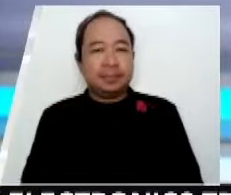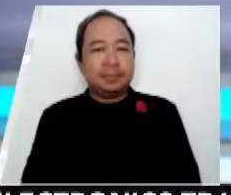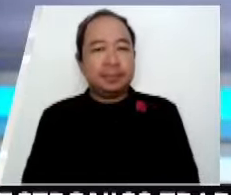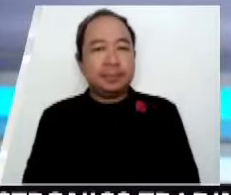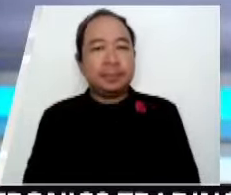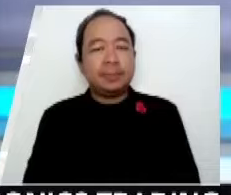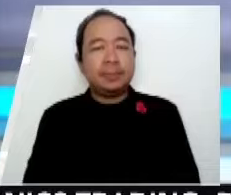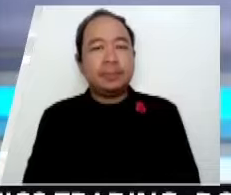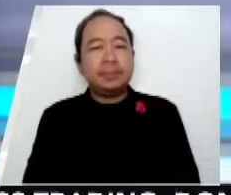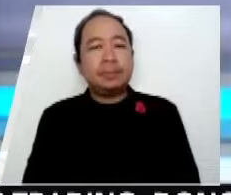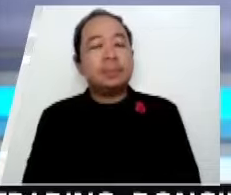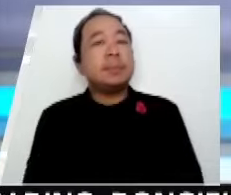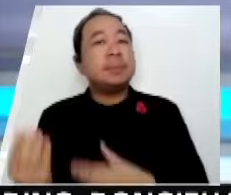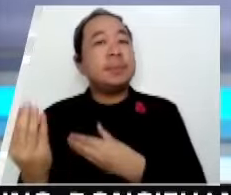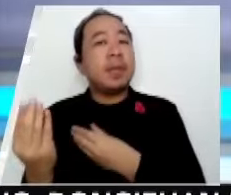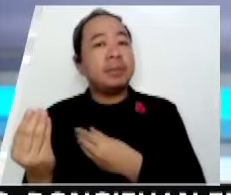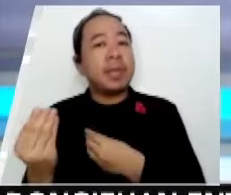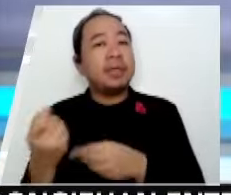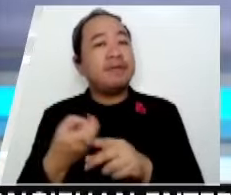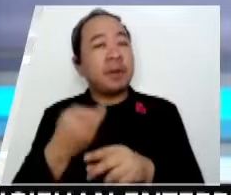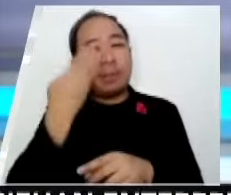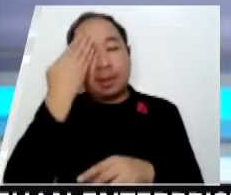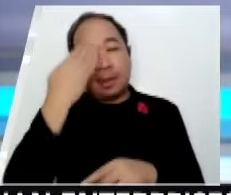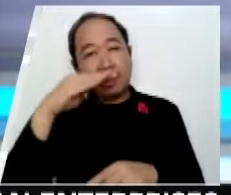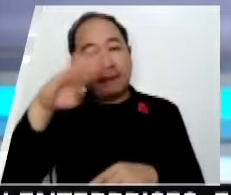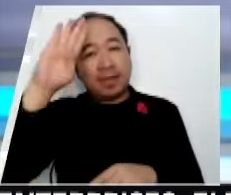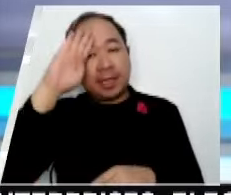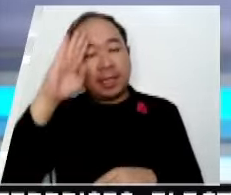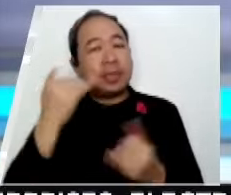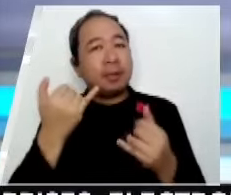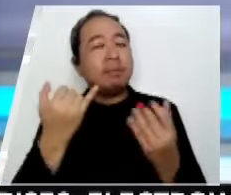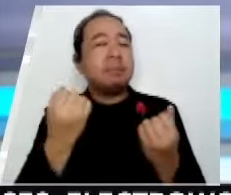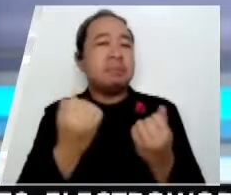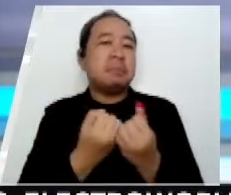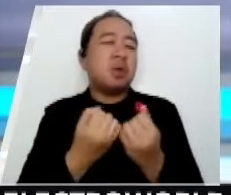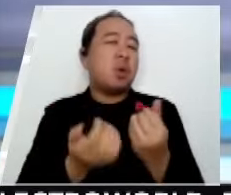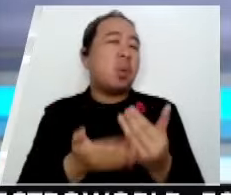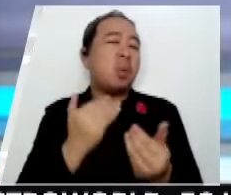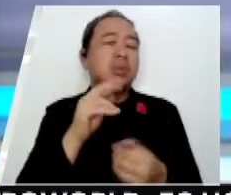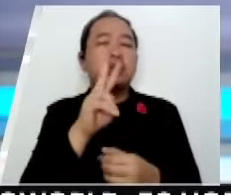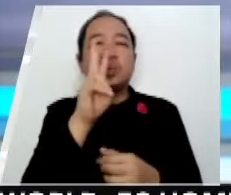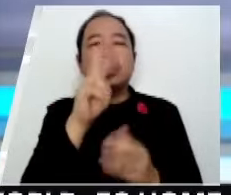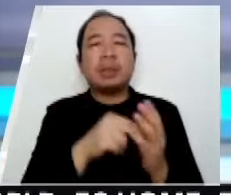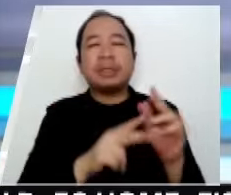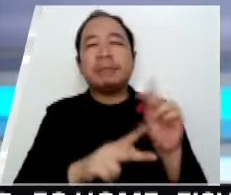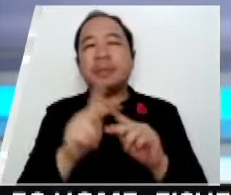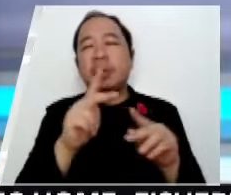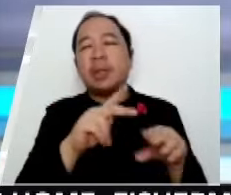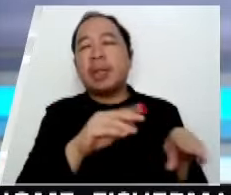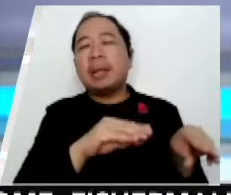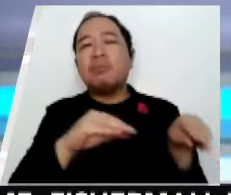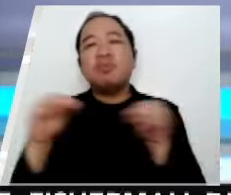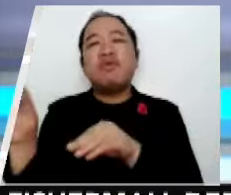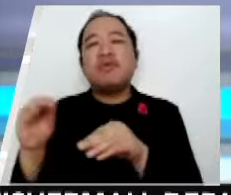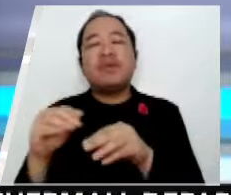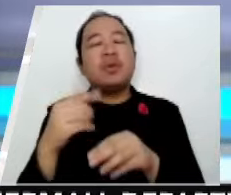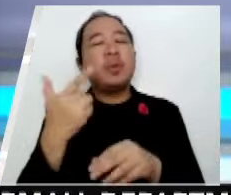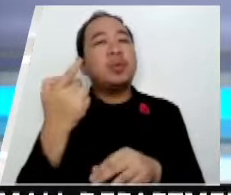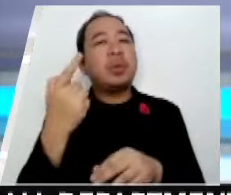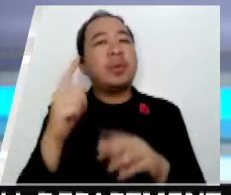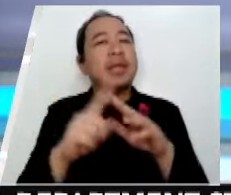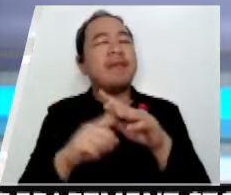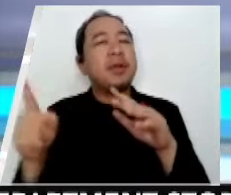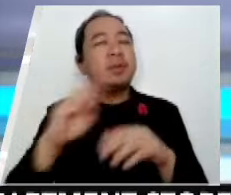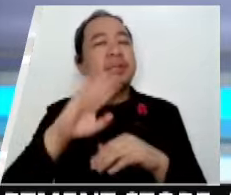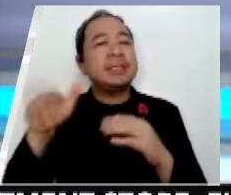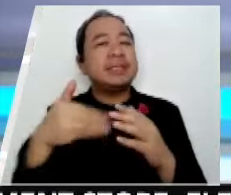Update naman po mula sa Cavite area. Inilikas naman nasa mahigit 2,000 residente sa 21 evacuation center sa lungsod ng